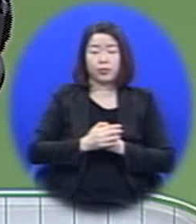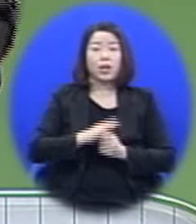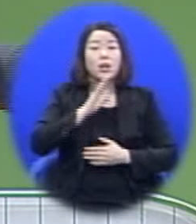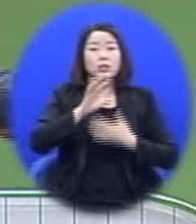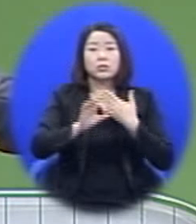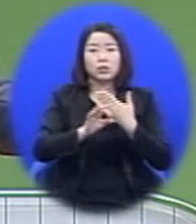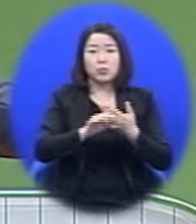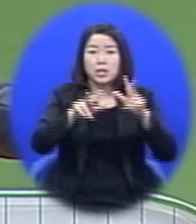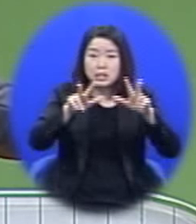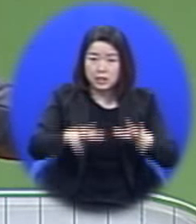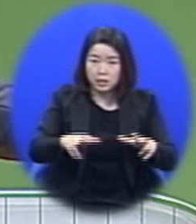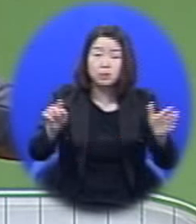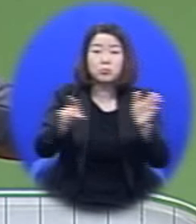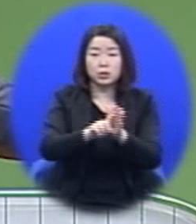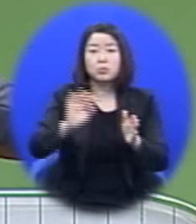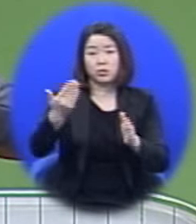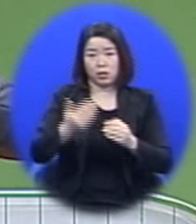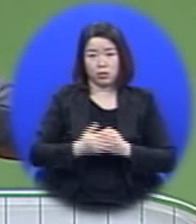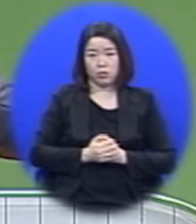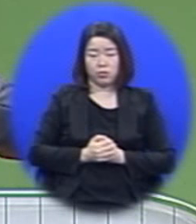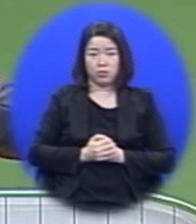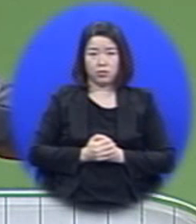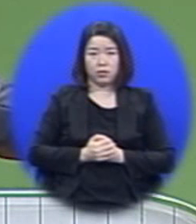그러면 여러분 지금 믿으면 되잖아요.